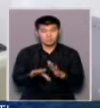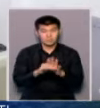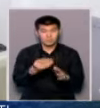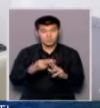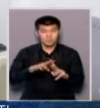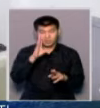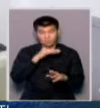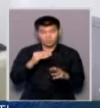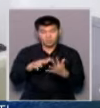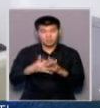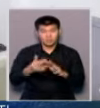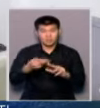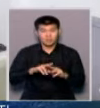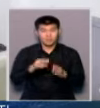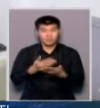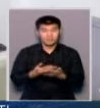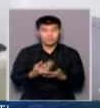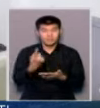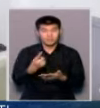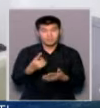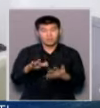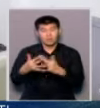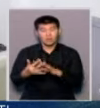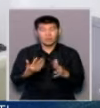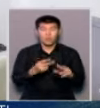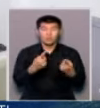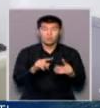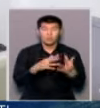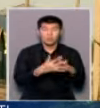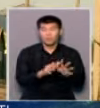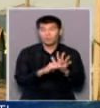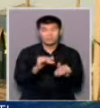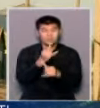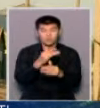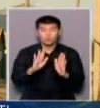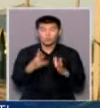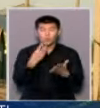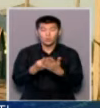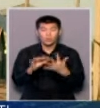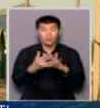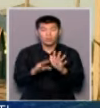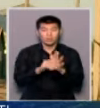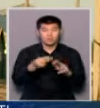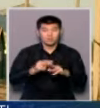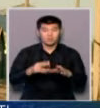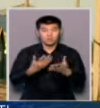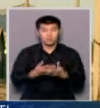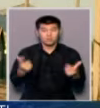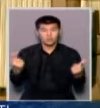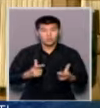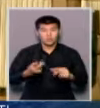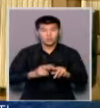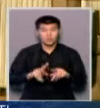алады. Елді мекеннен елді мекенге. Бір елді мекеннің ішінде бере алмайды. Солар болуы мүмкін. Айта кетейік, өңірдегі эпидемиологиялық ахуалдың күннен